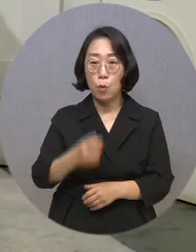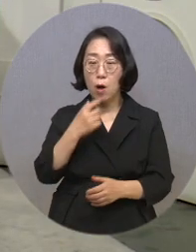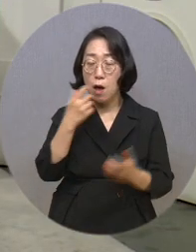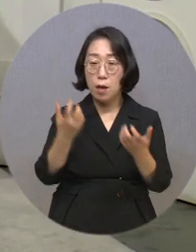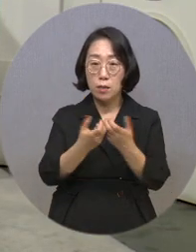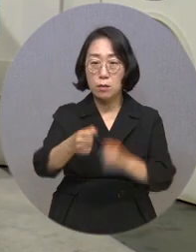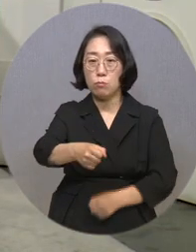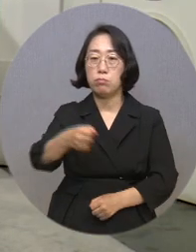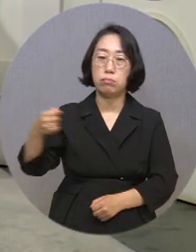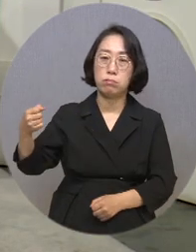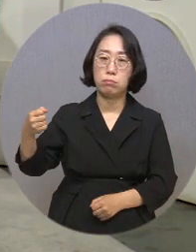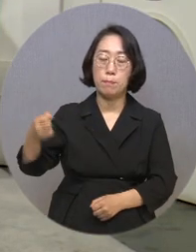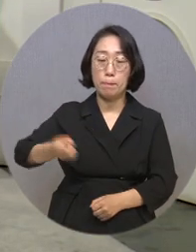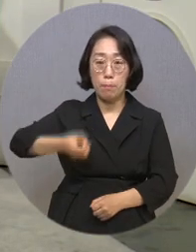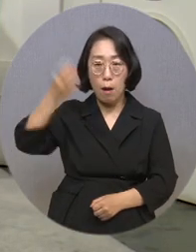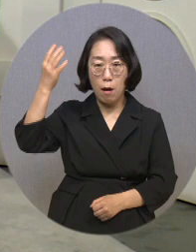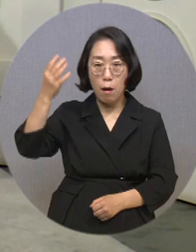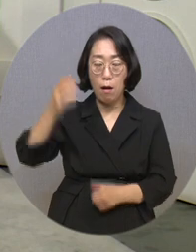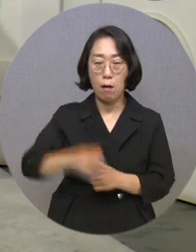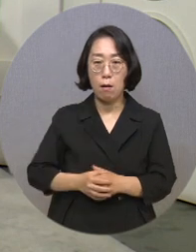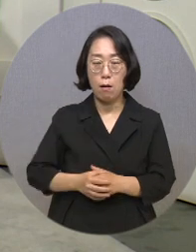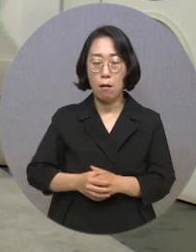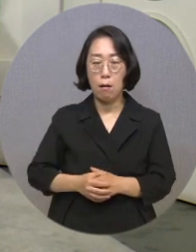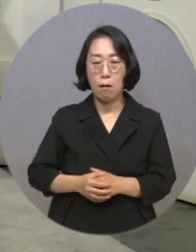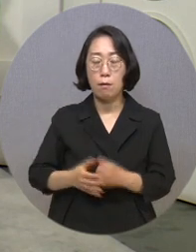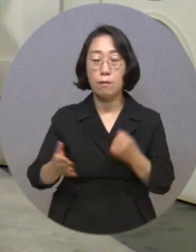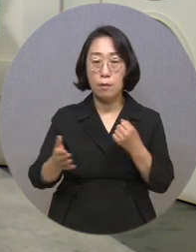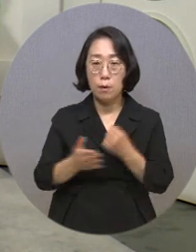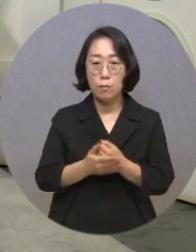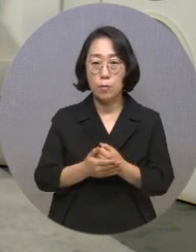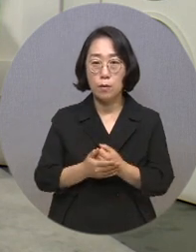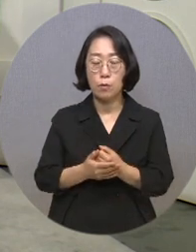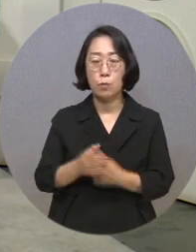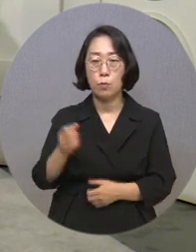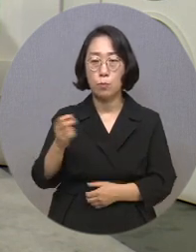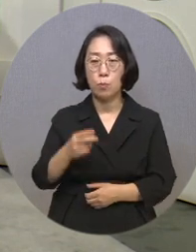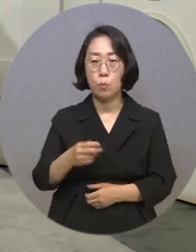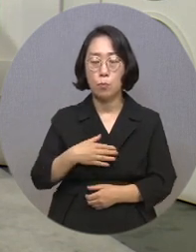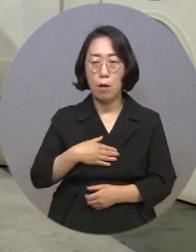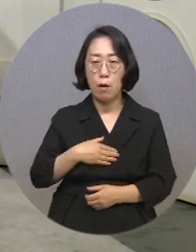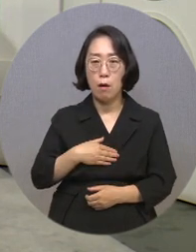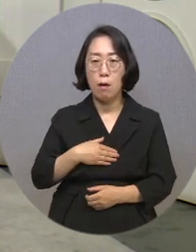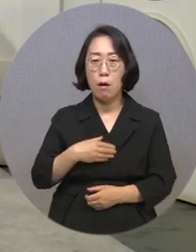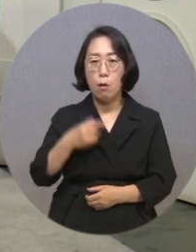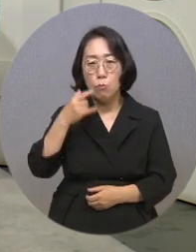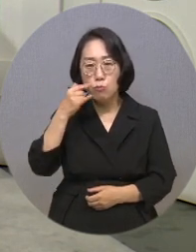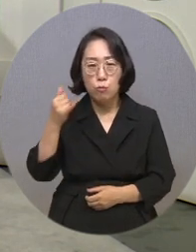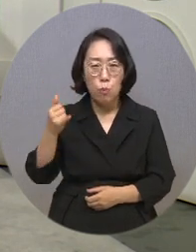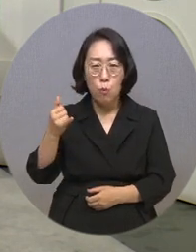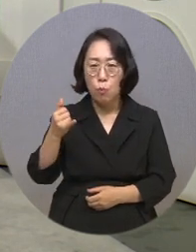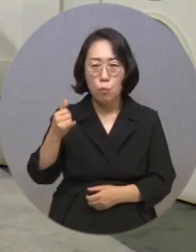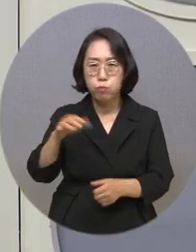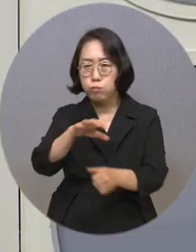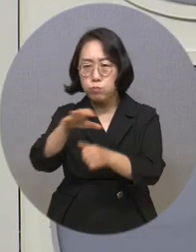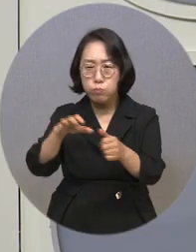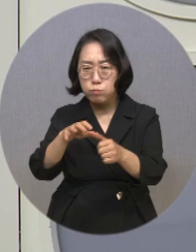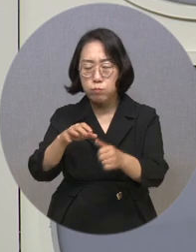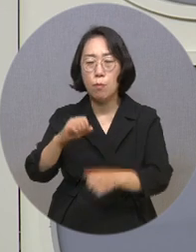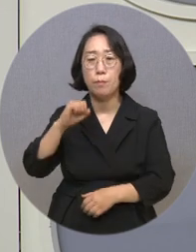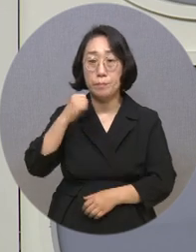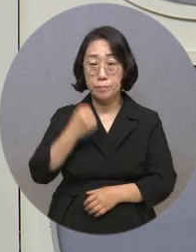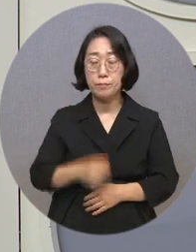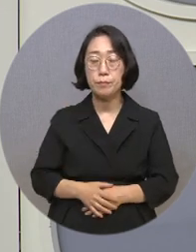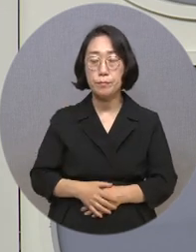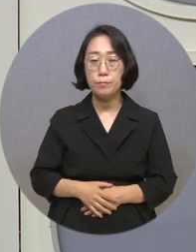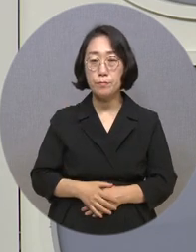안 닫는다든가 이런 문제가 있으니까 직장 나가는 분들은 치매 걸린 어르신들을 집에 모실 수가 없거든요. 그러니까 그런